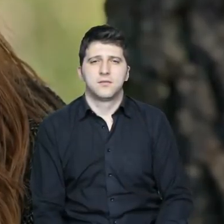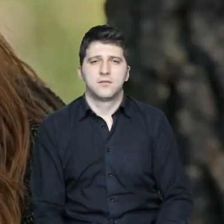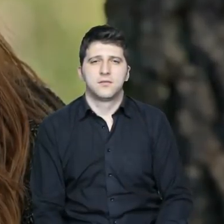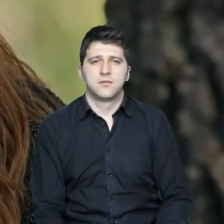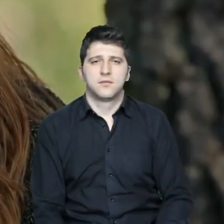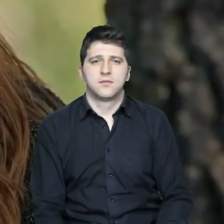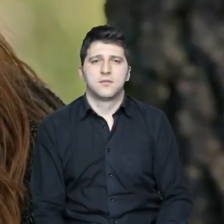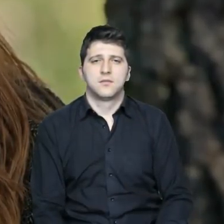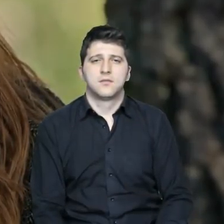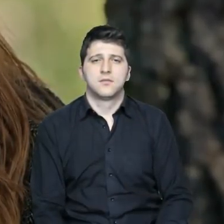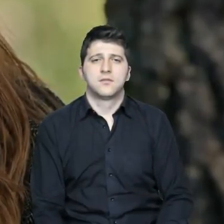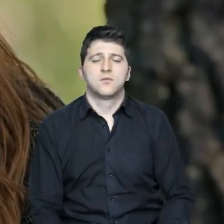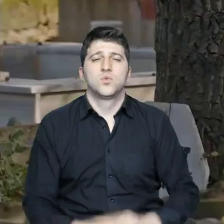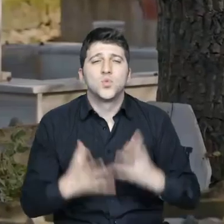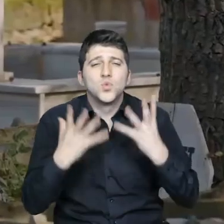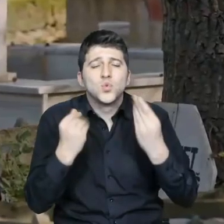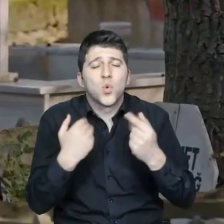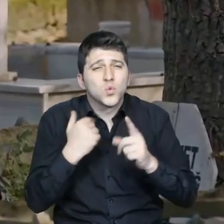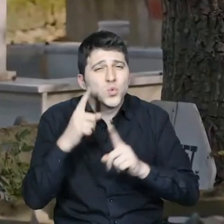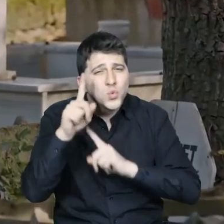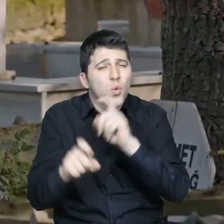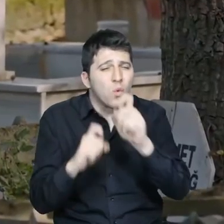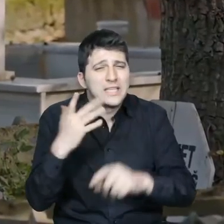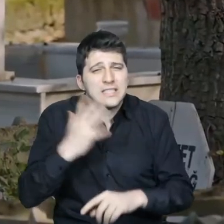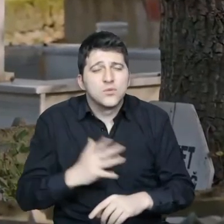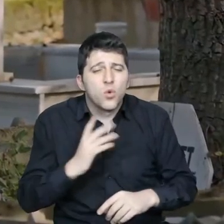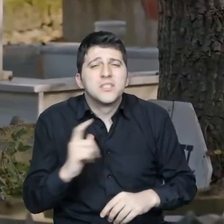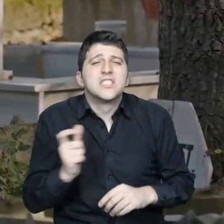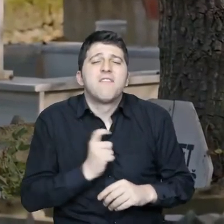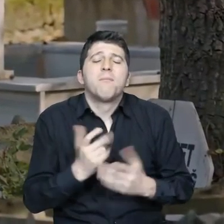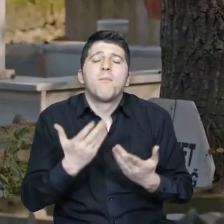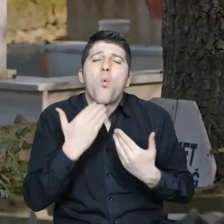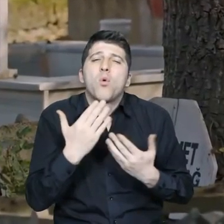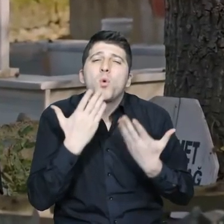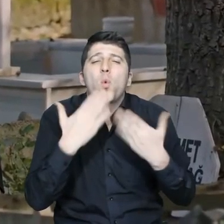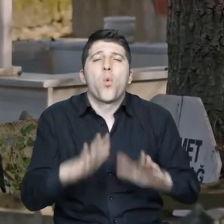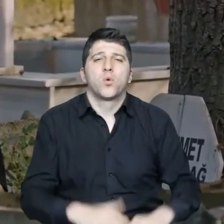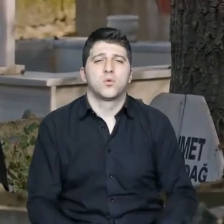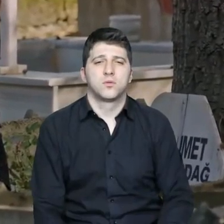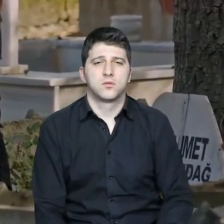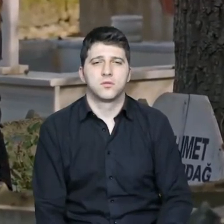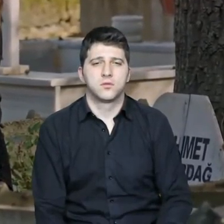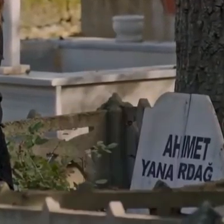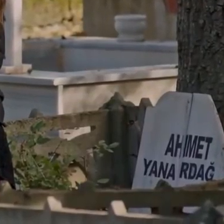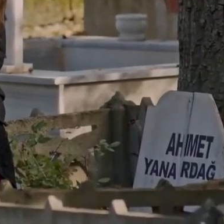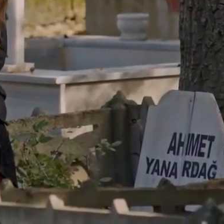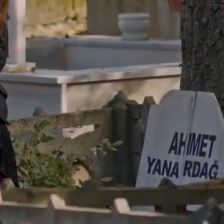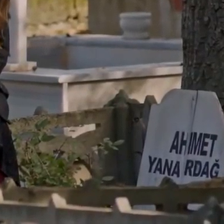O kadar çok cevaplanmamış sorum var ki. İşini bitiren Yaşar da oturdu.